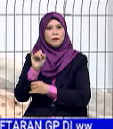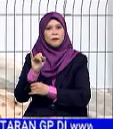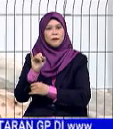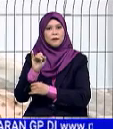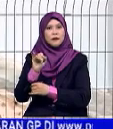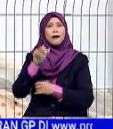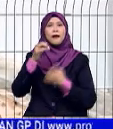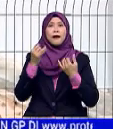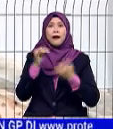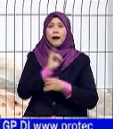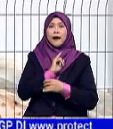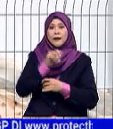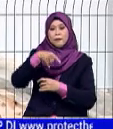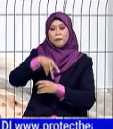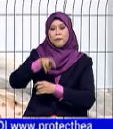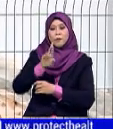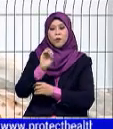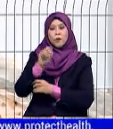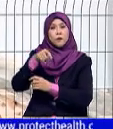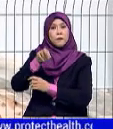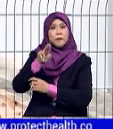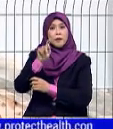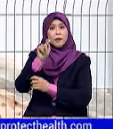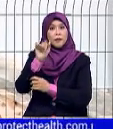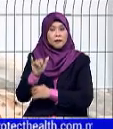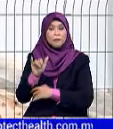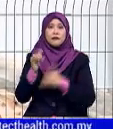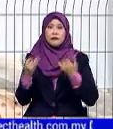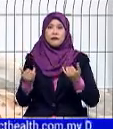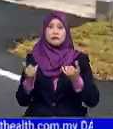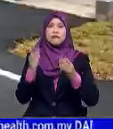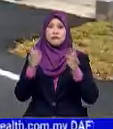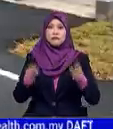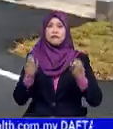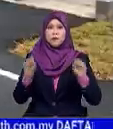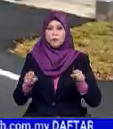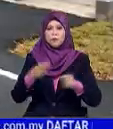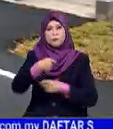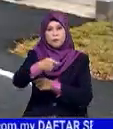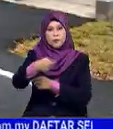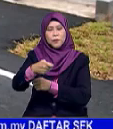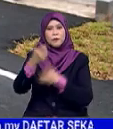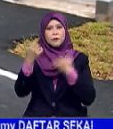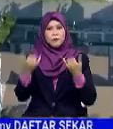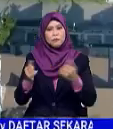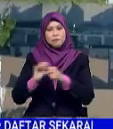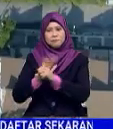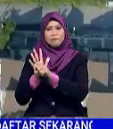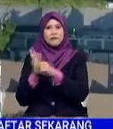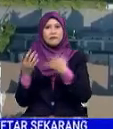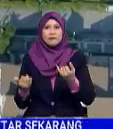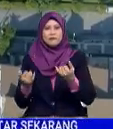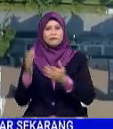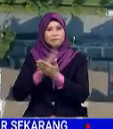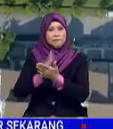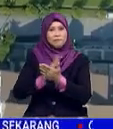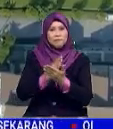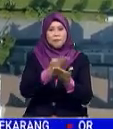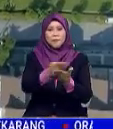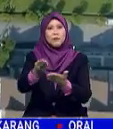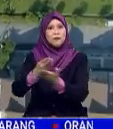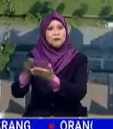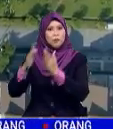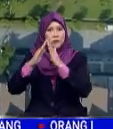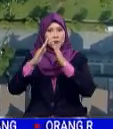analisis iProperty, lebih ramai rakyat cenderung untuk menyewa berikutan kesan COVID-19 selain kurang keyakinan untuk membeli rumah.